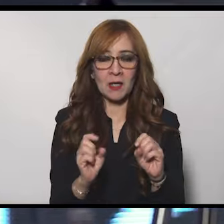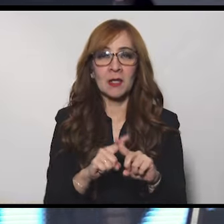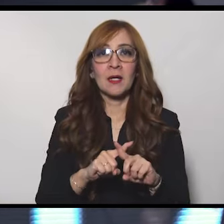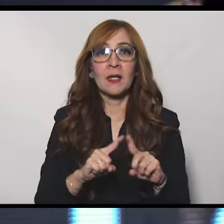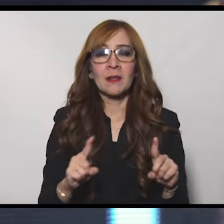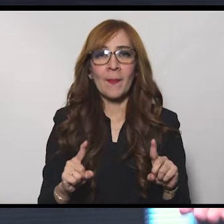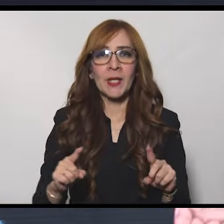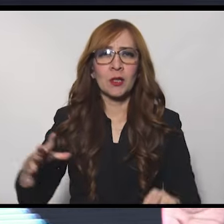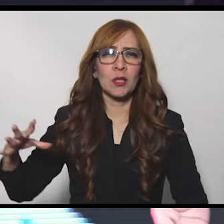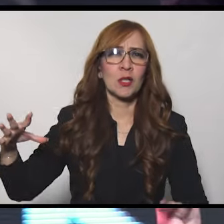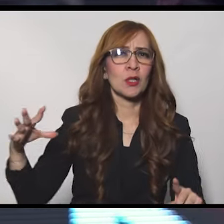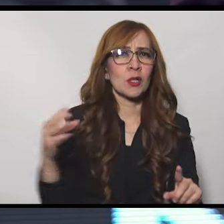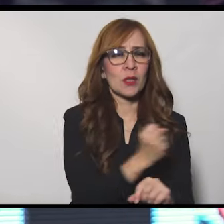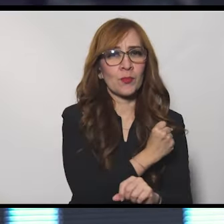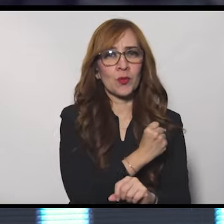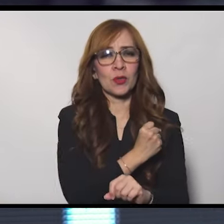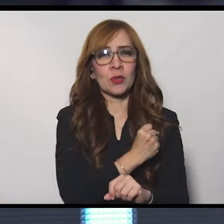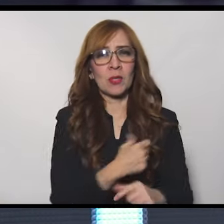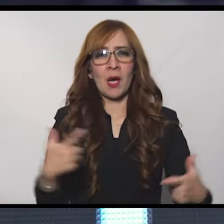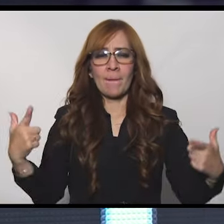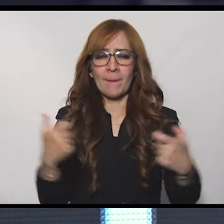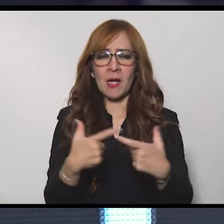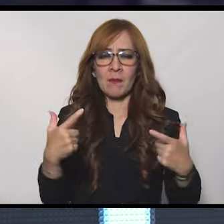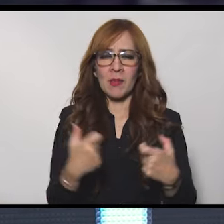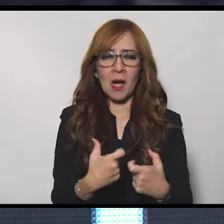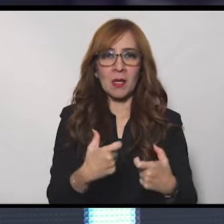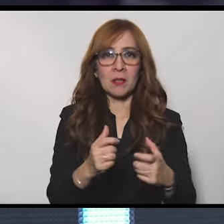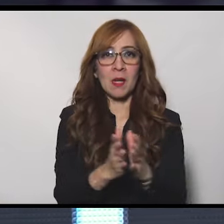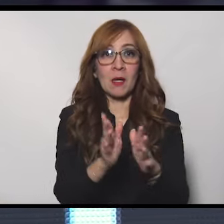Tapi direbut dengan peperangan yang saat ini hancur.